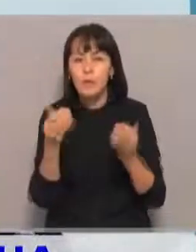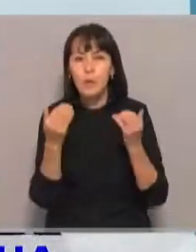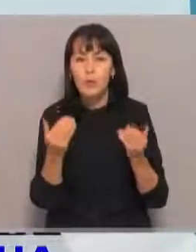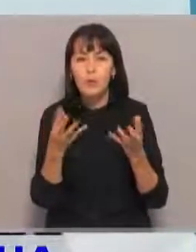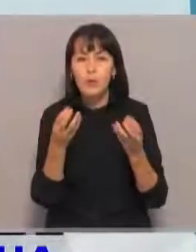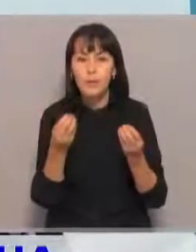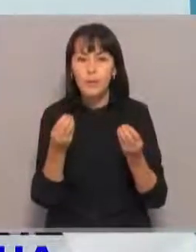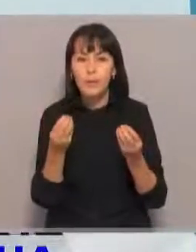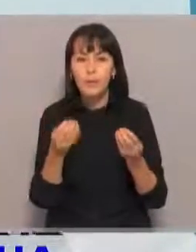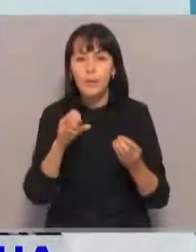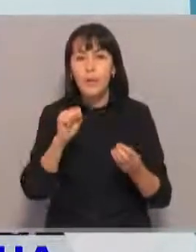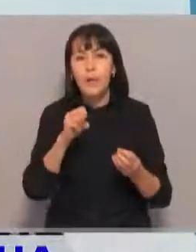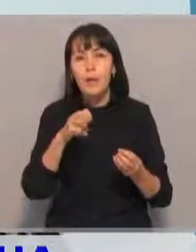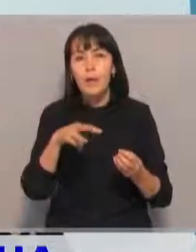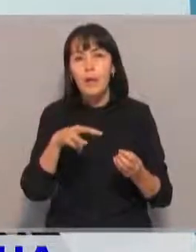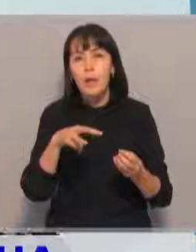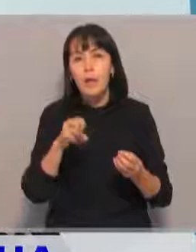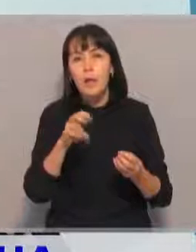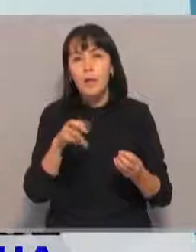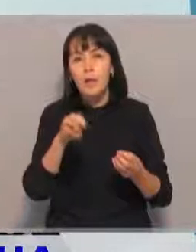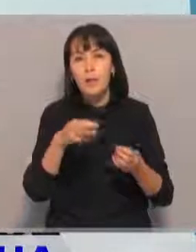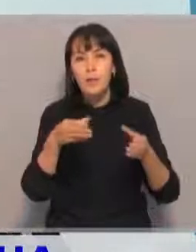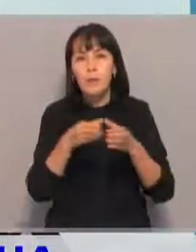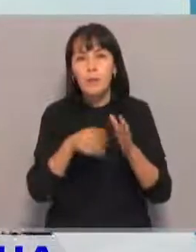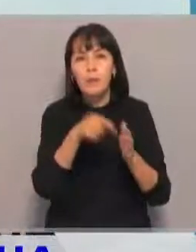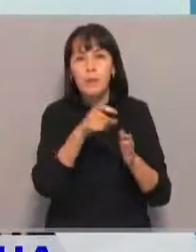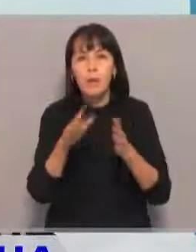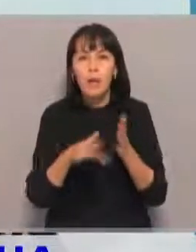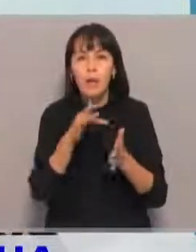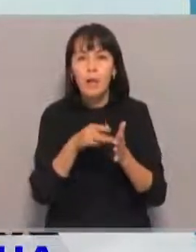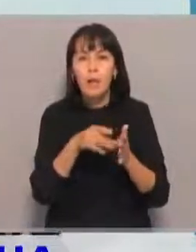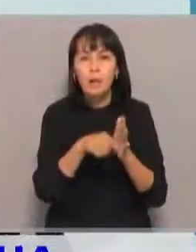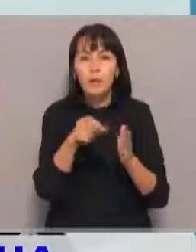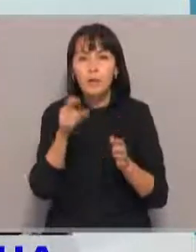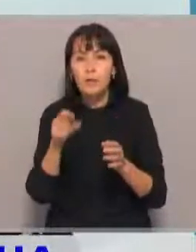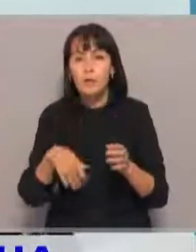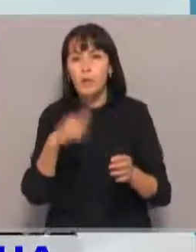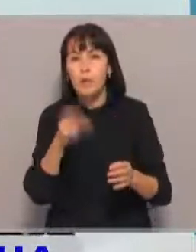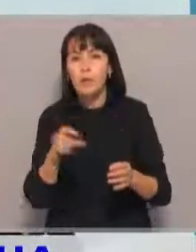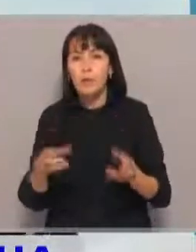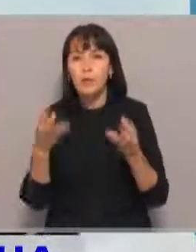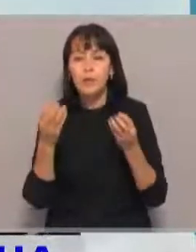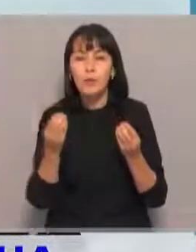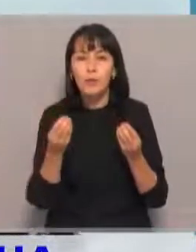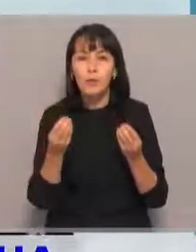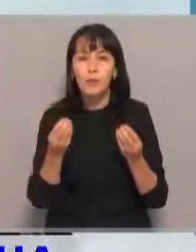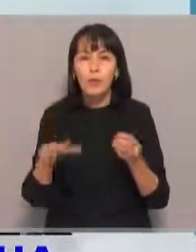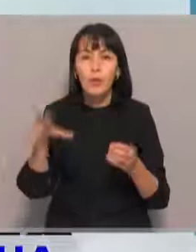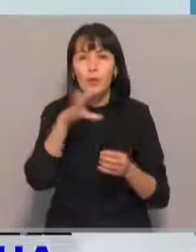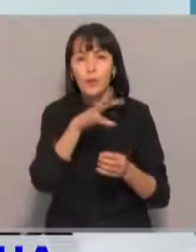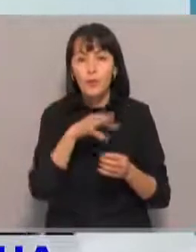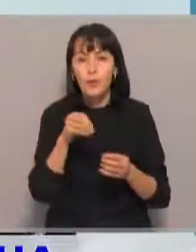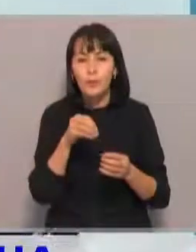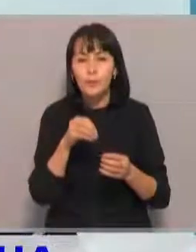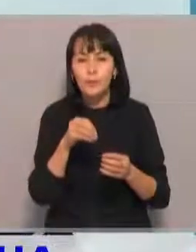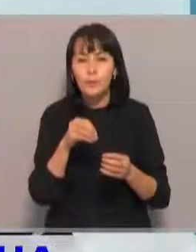ішінде жаңдағы Аманат партиясының депутаттары, қалалық мәслихаттың депутаттары және де қала тұрғындары, бүкіл